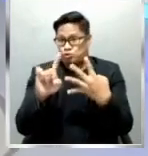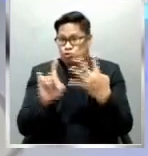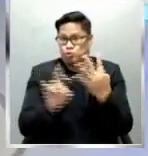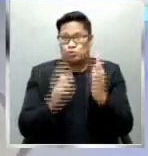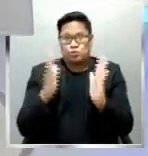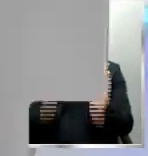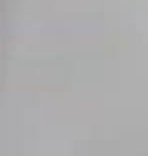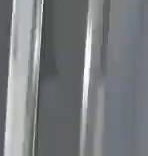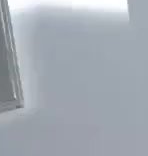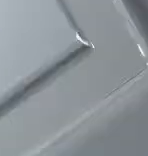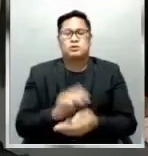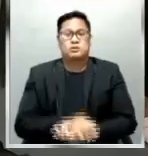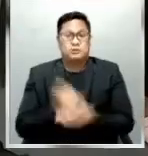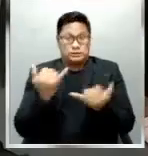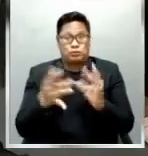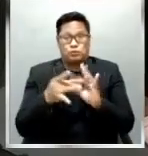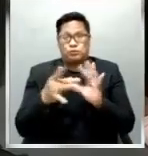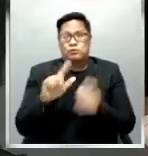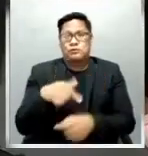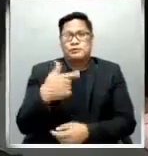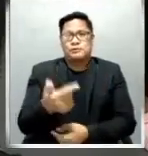Salima Refran.